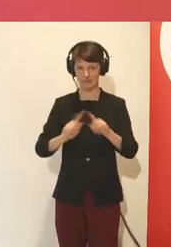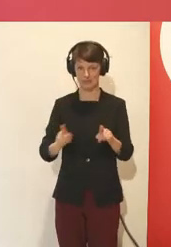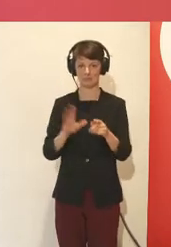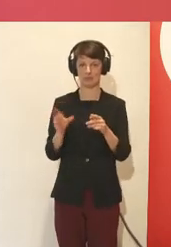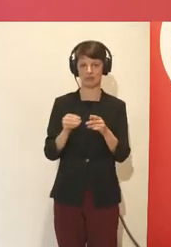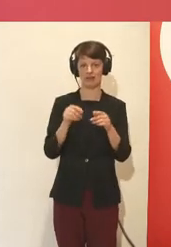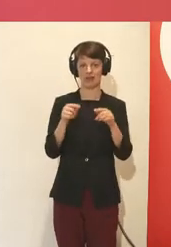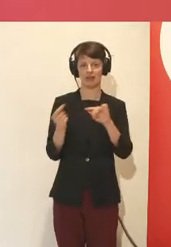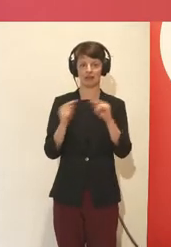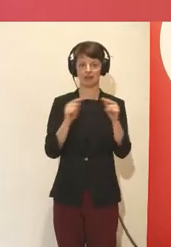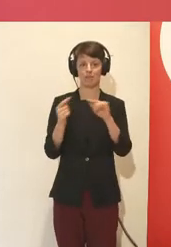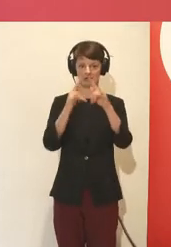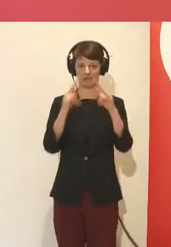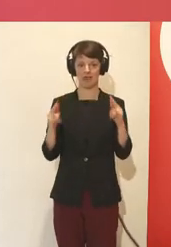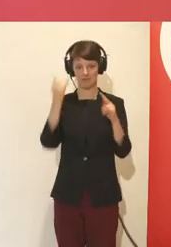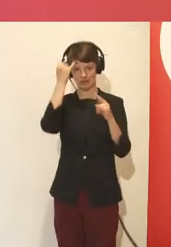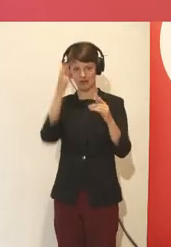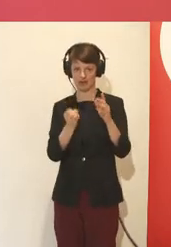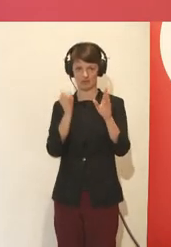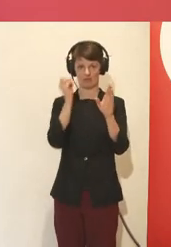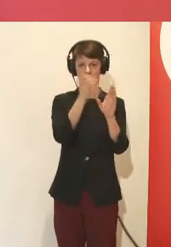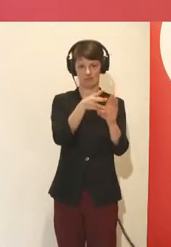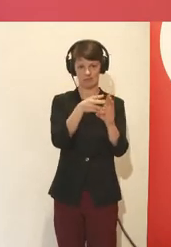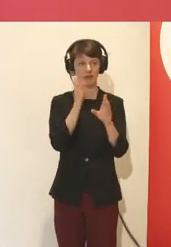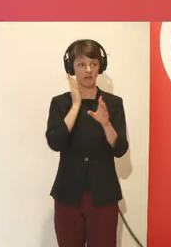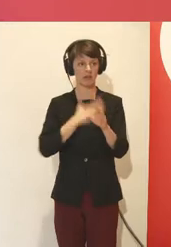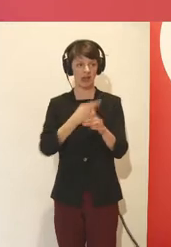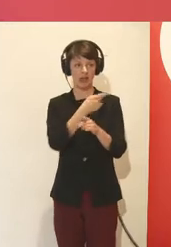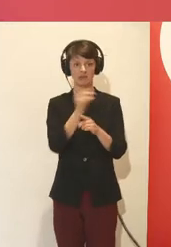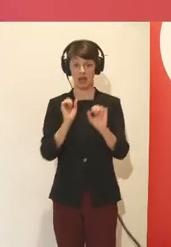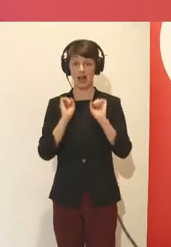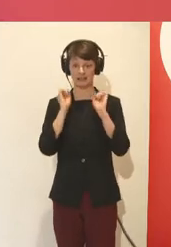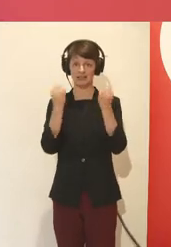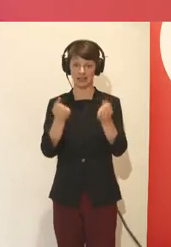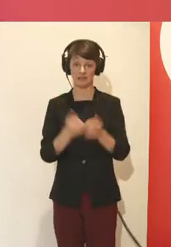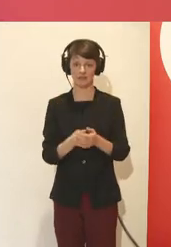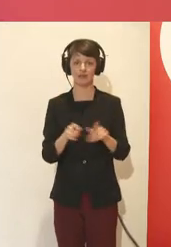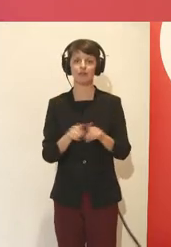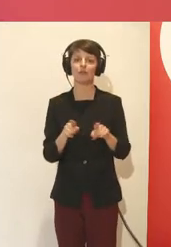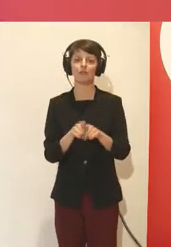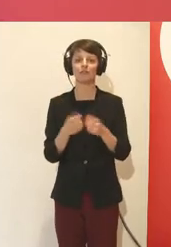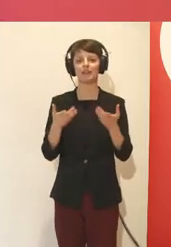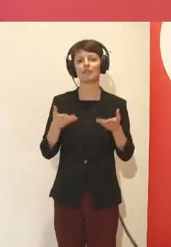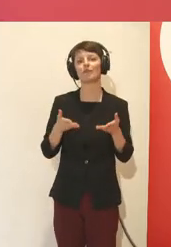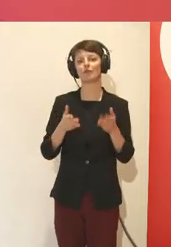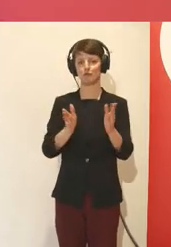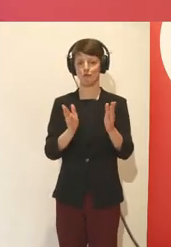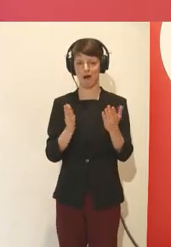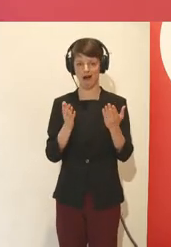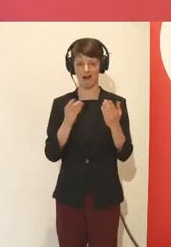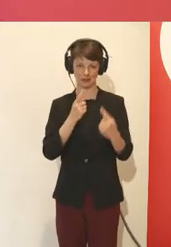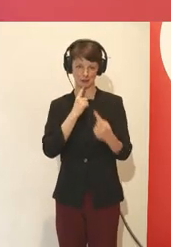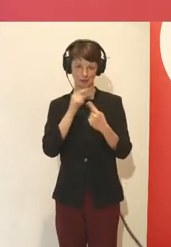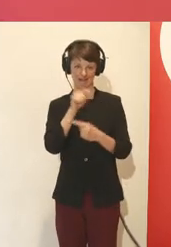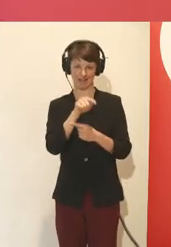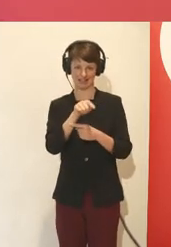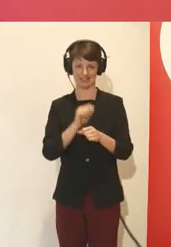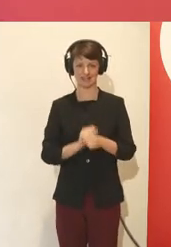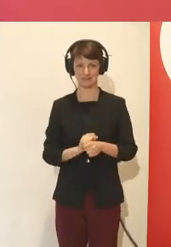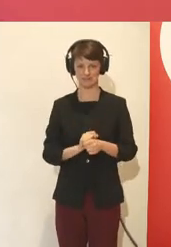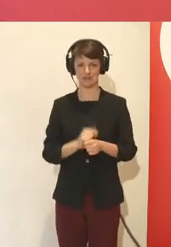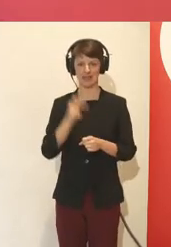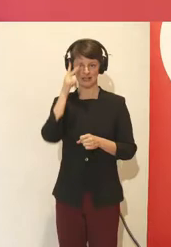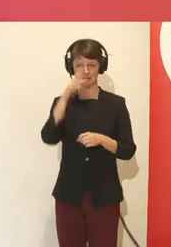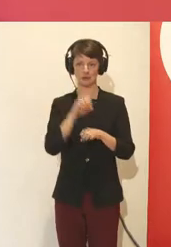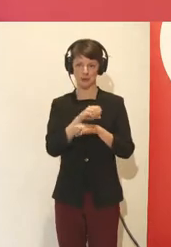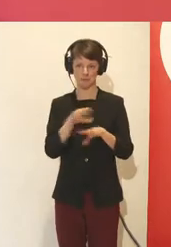das heißt auch da gerne aktiv das ist so sind du so die flure diese debatten camp sind die flure